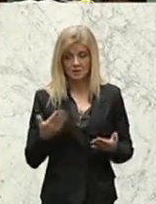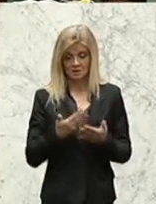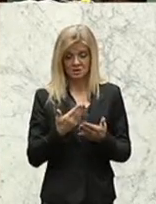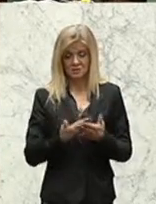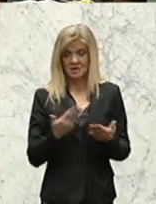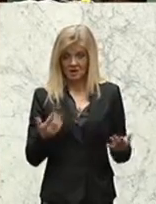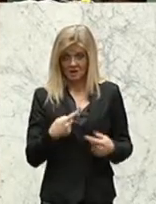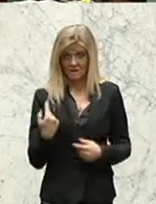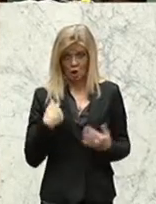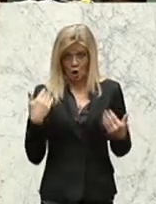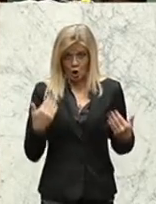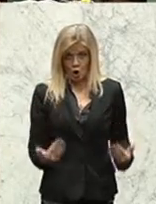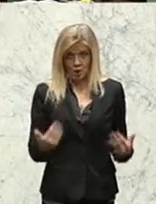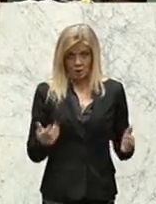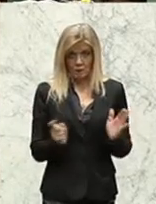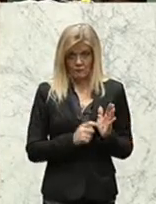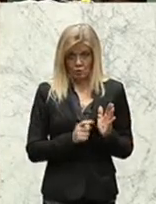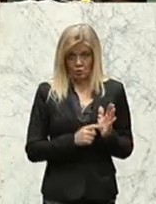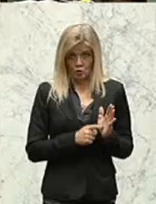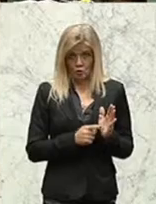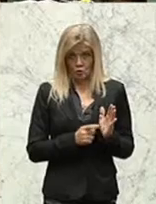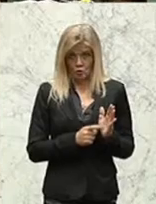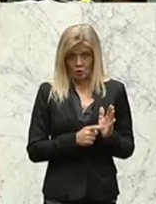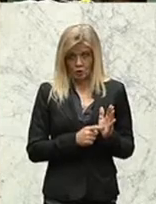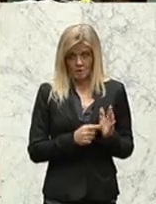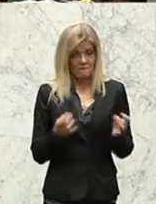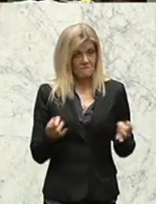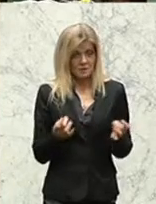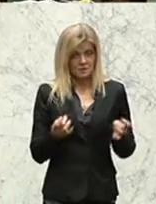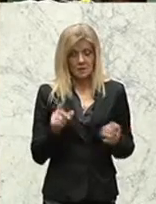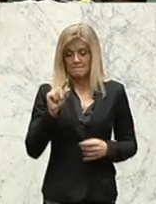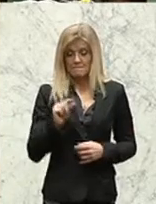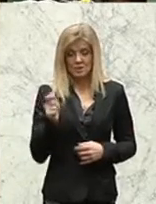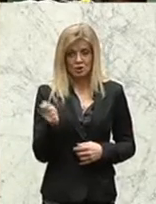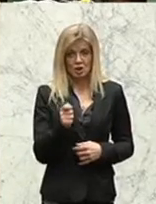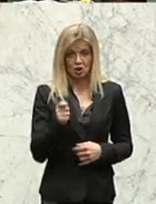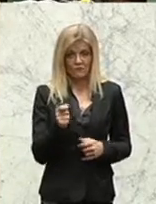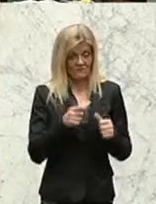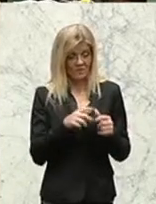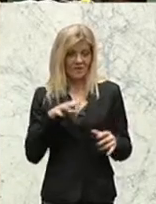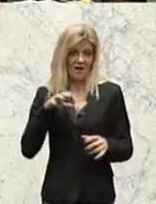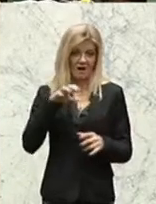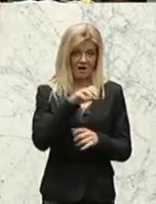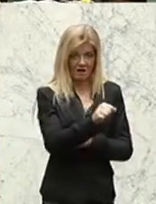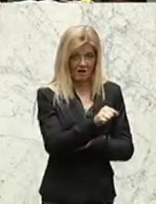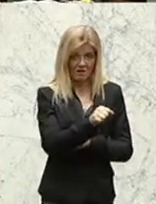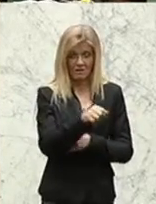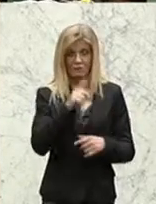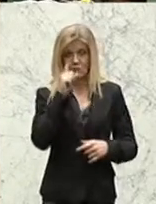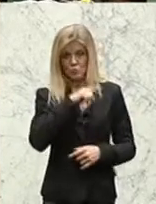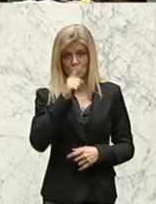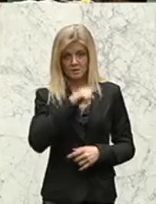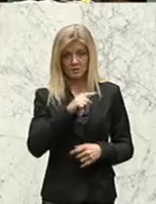und heute und schon seit längerem eine Mindeststrafe für Angriffe und Drohungen auf Polizisten,